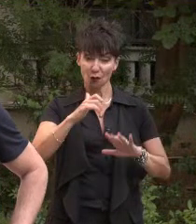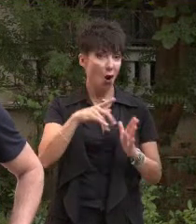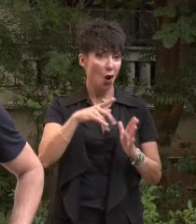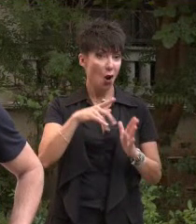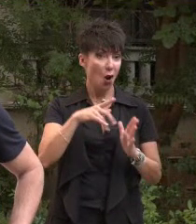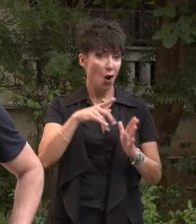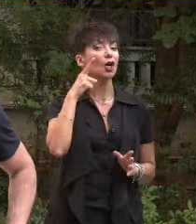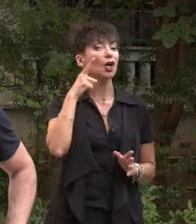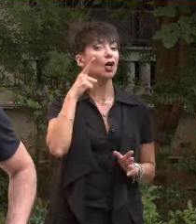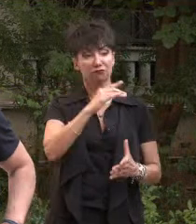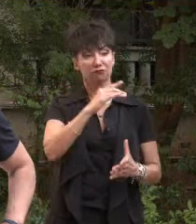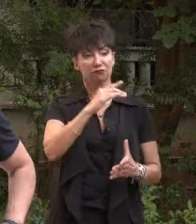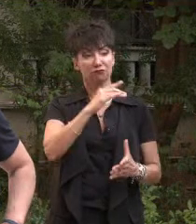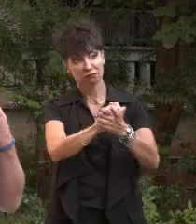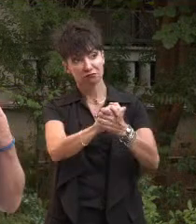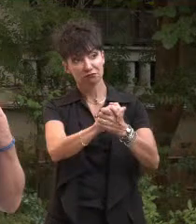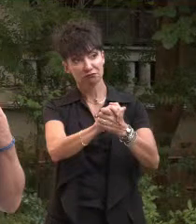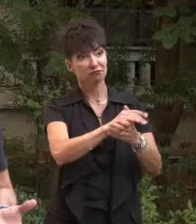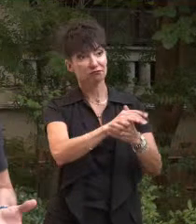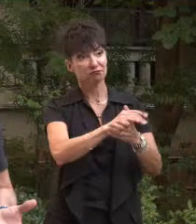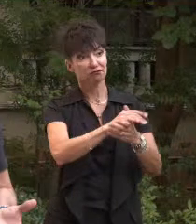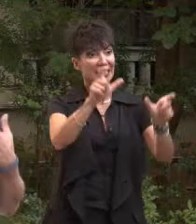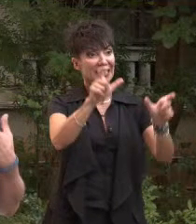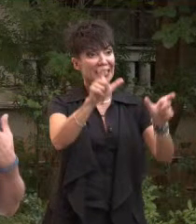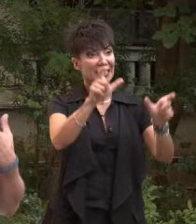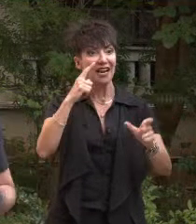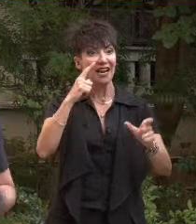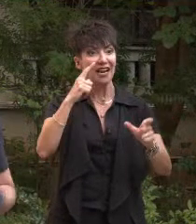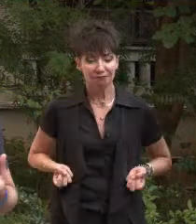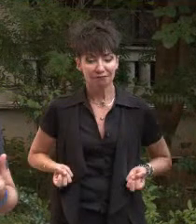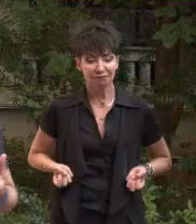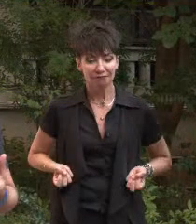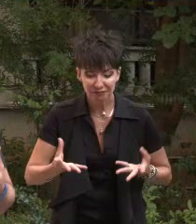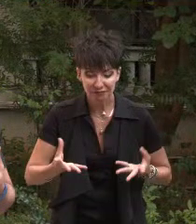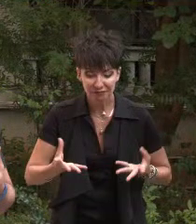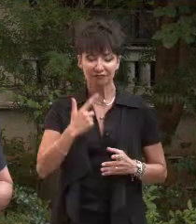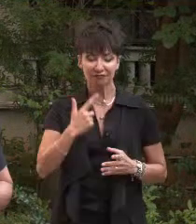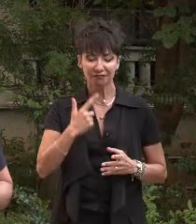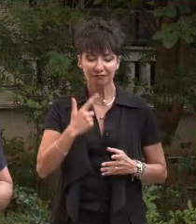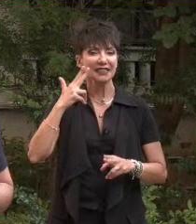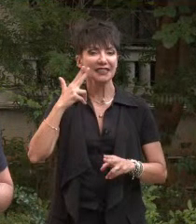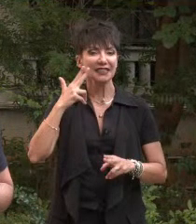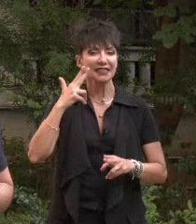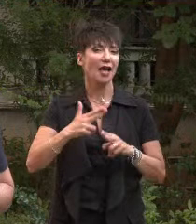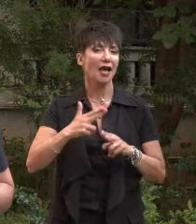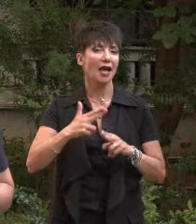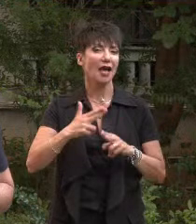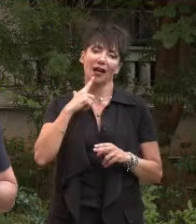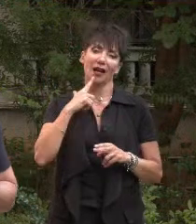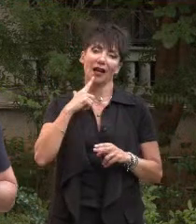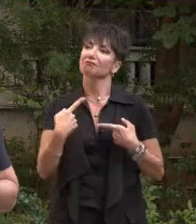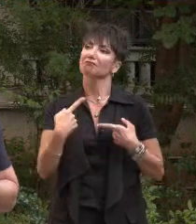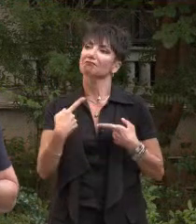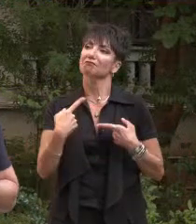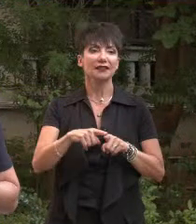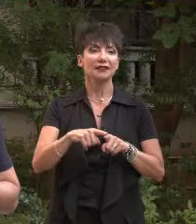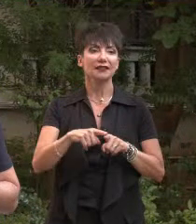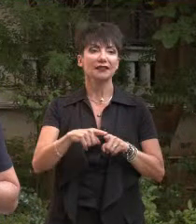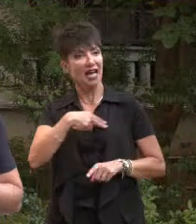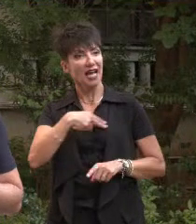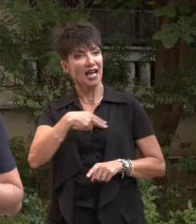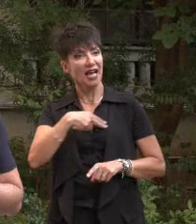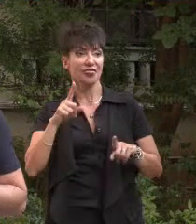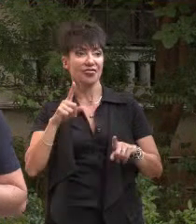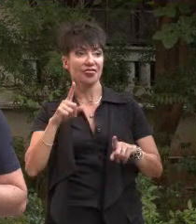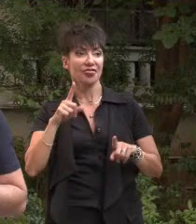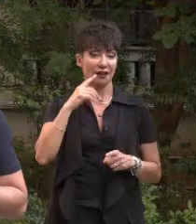δυνατότητα στα παιδιά, είναι αυτοί που μεταλαμπέδευαν τις αξίες και τις αρχές μαζί με τους καθηγητές και τους δασκάλους. Χαίρομαι πάρα πολύ